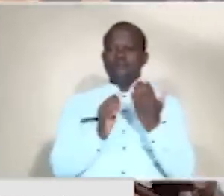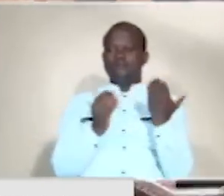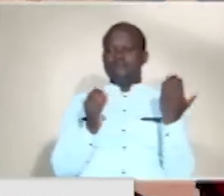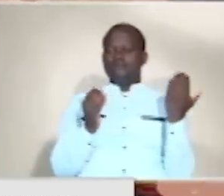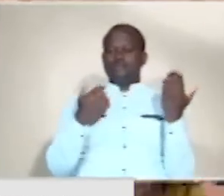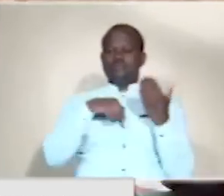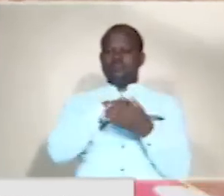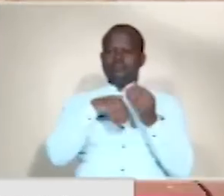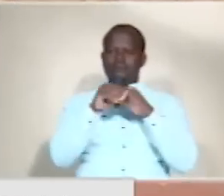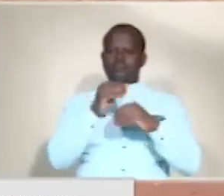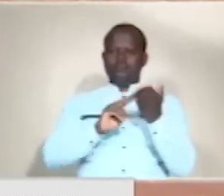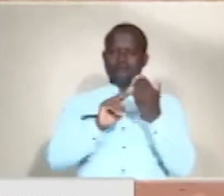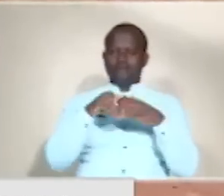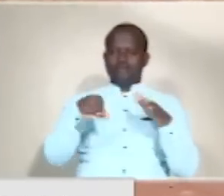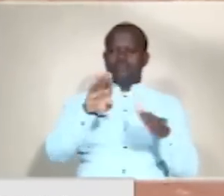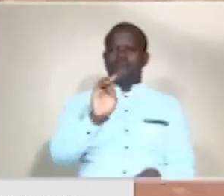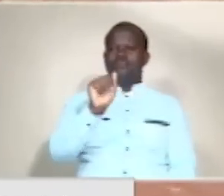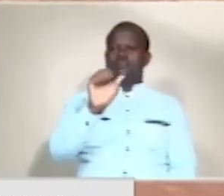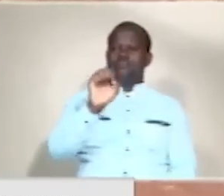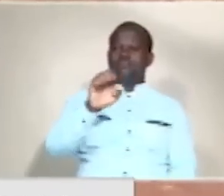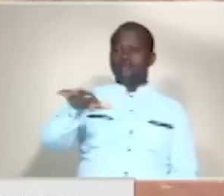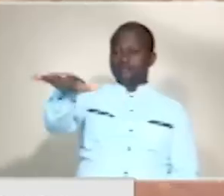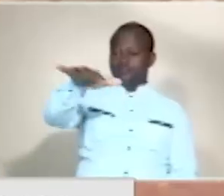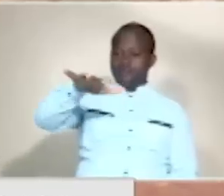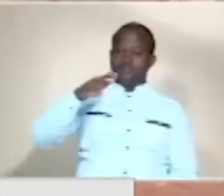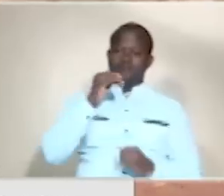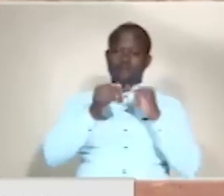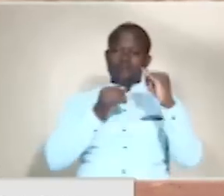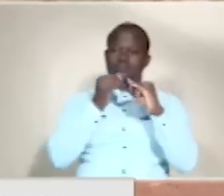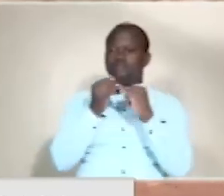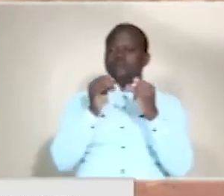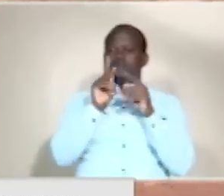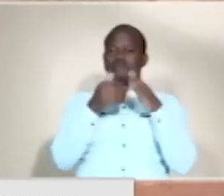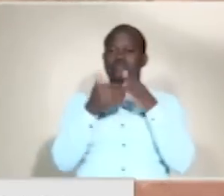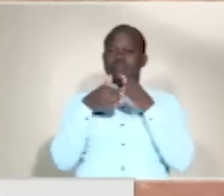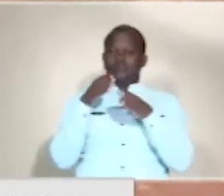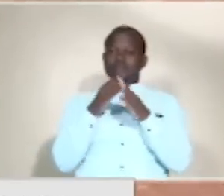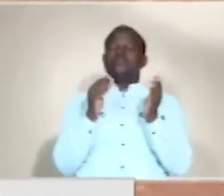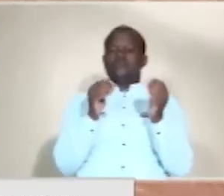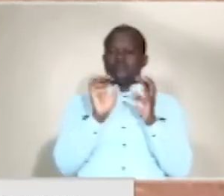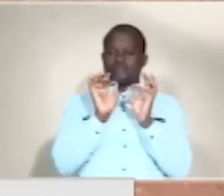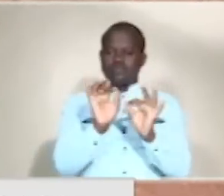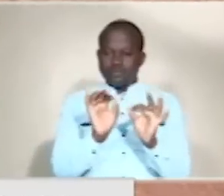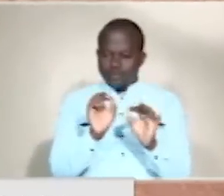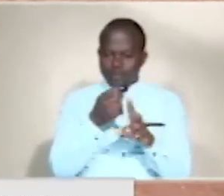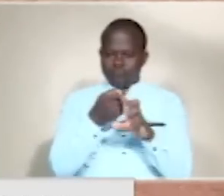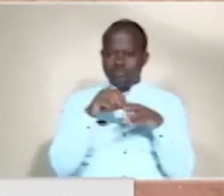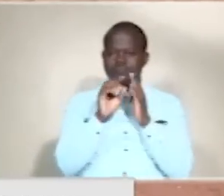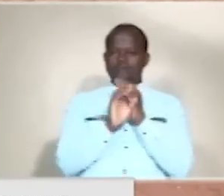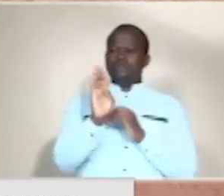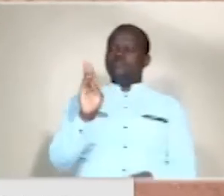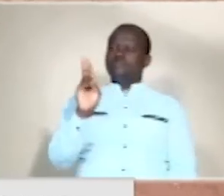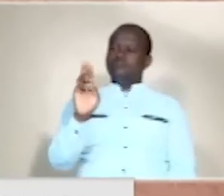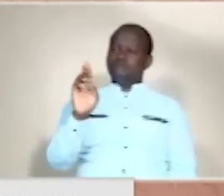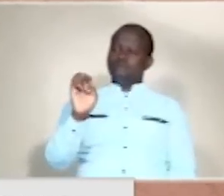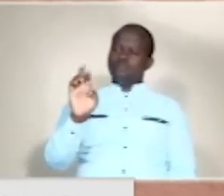isoko dukoresha ni isoko ryo kuri base ni isoko ryo kuba mpuzamahanga bari naryo bari kuryubaka ari kurisana kuva mu karere ka Burera